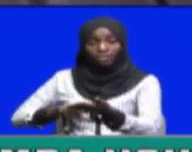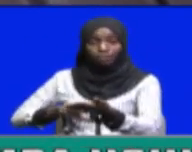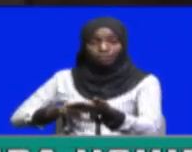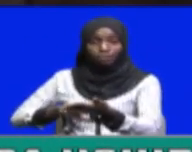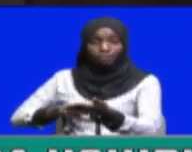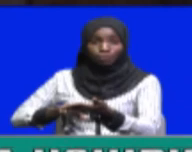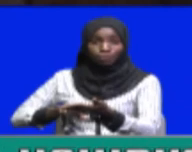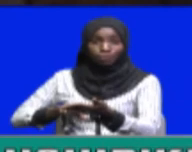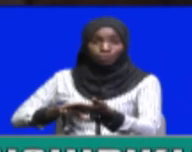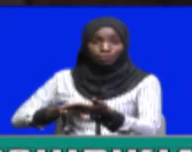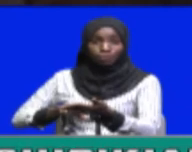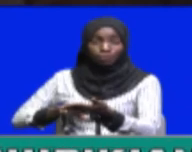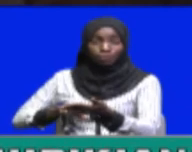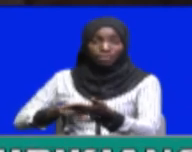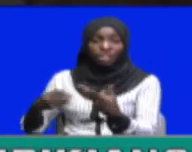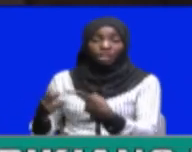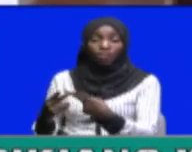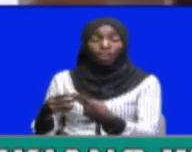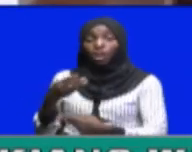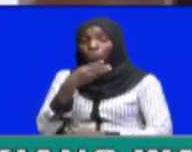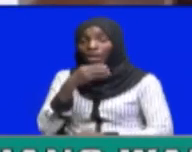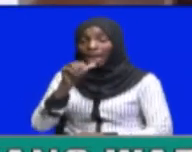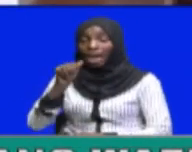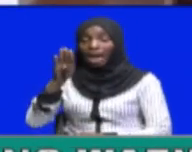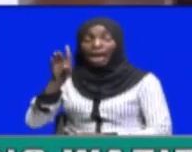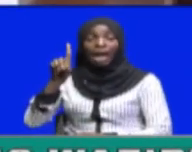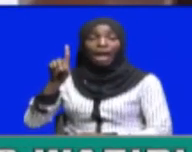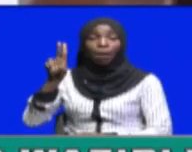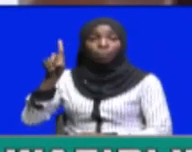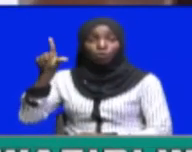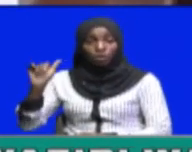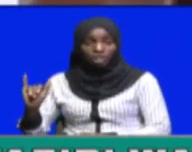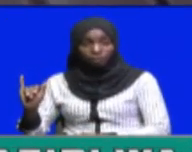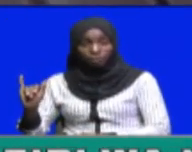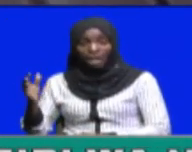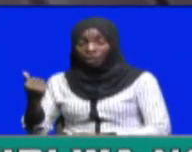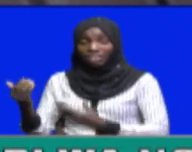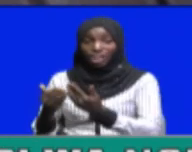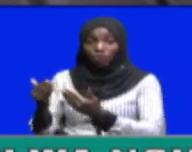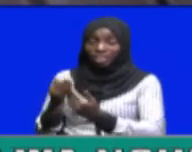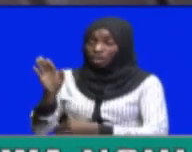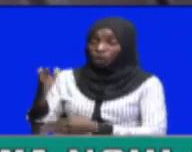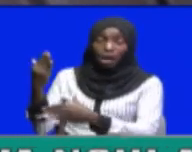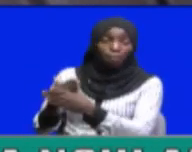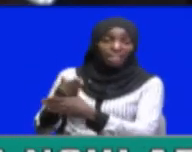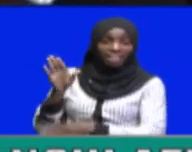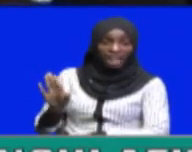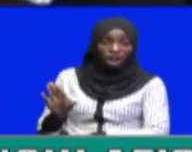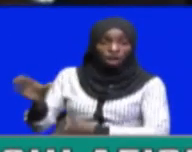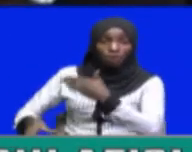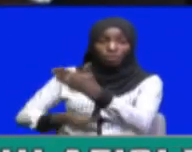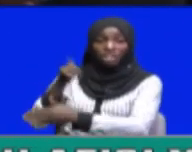iliyoanzishwa. Bwana Abdul Majid Musa alimuelezea Balozi Sefu kwamba benki hiyo kwa sasa